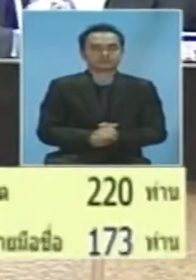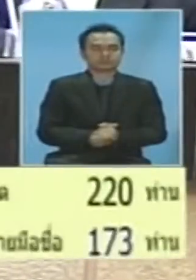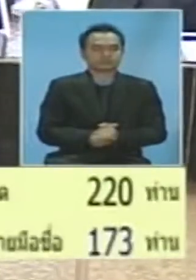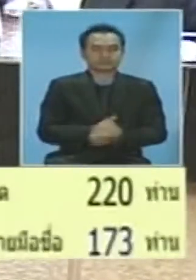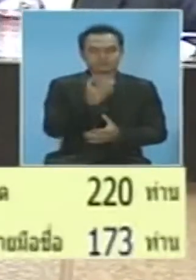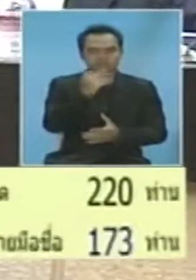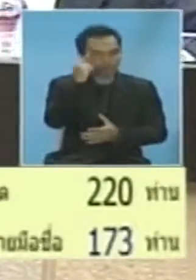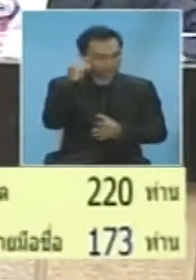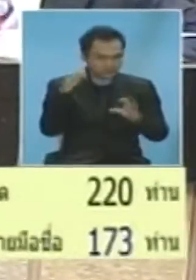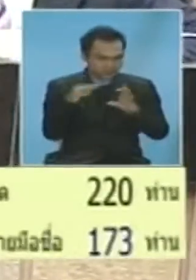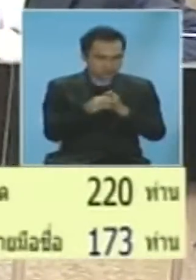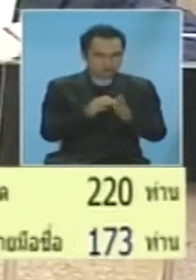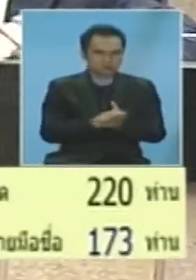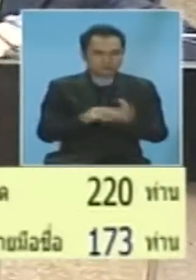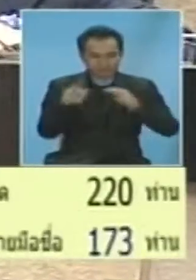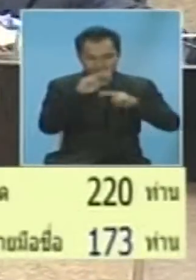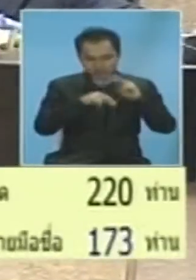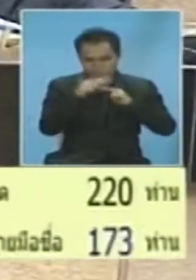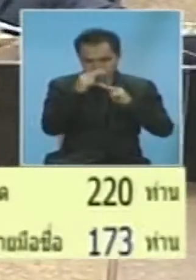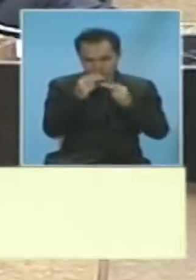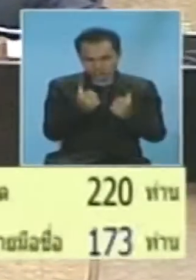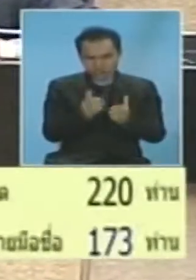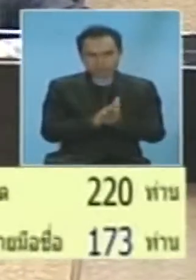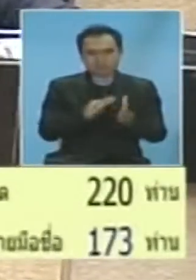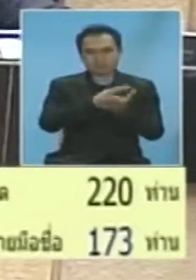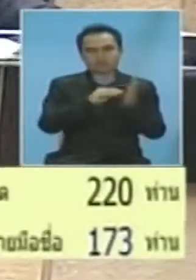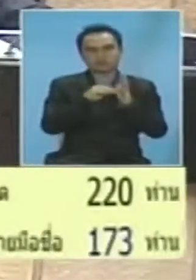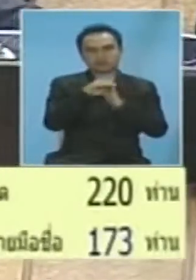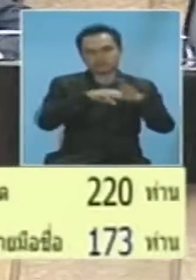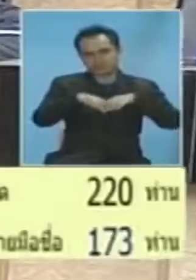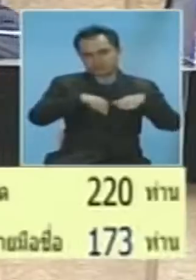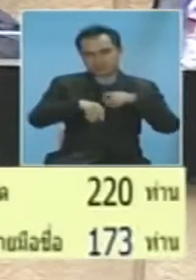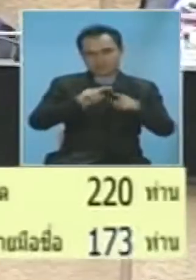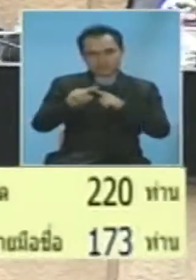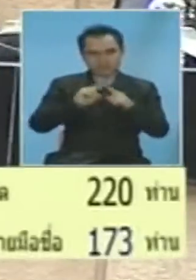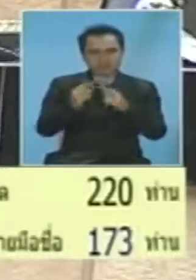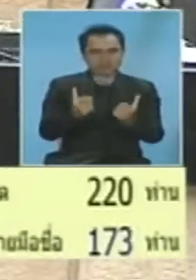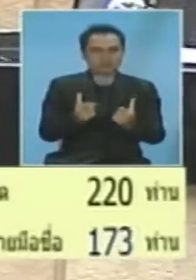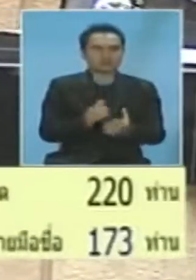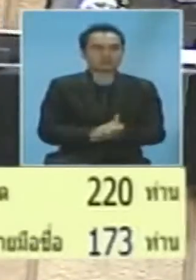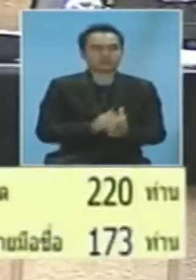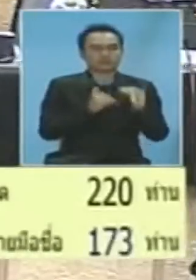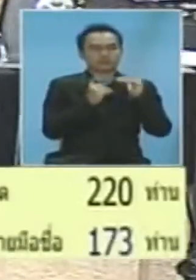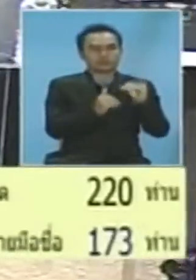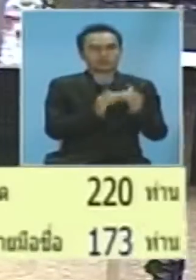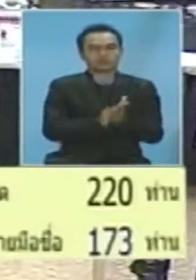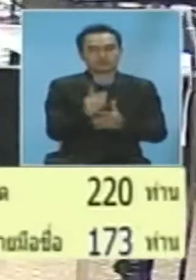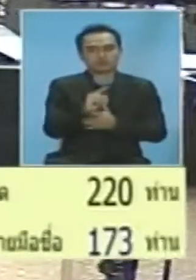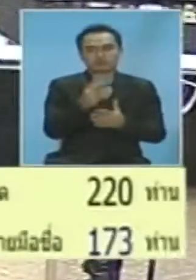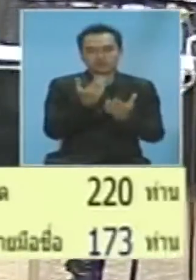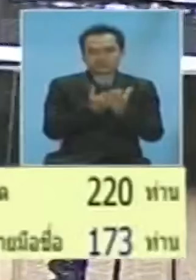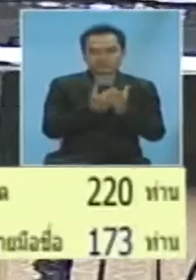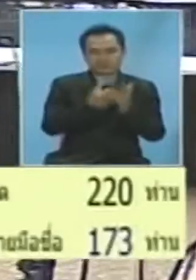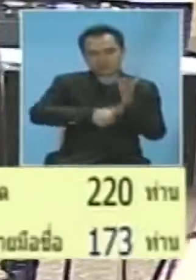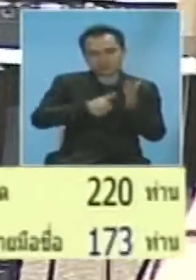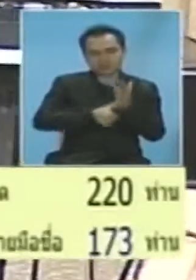ทำให้ได้กระบวนการในการกำหนดราคาการรับ